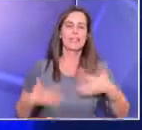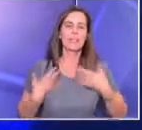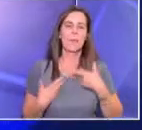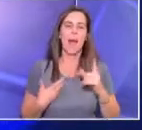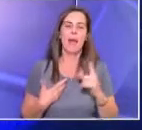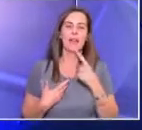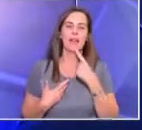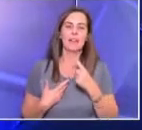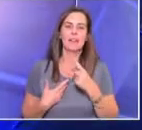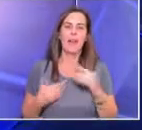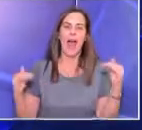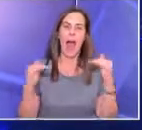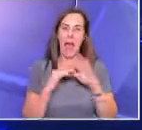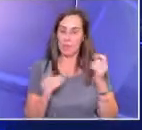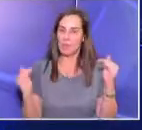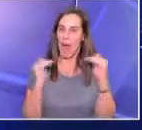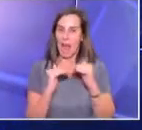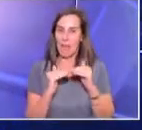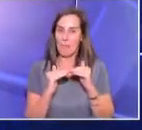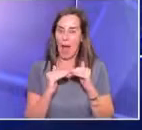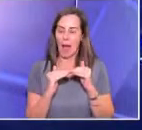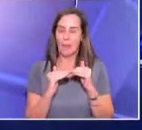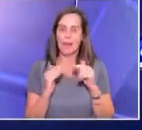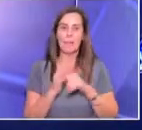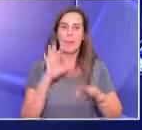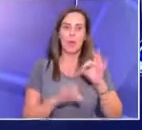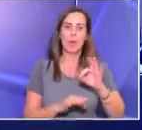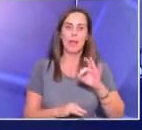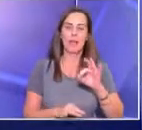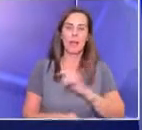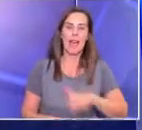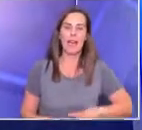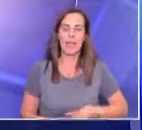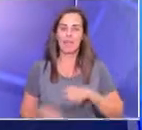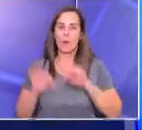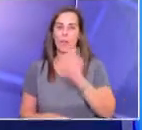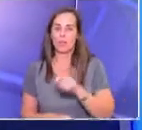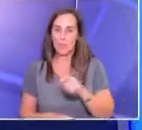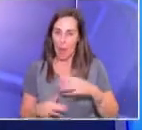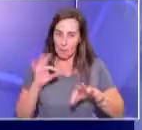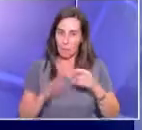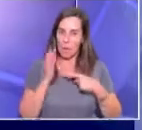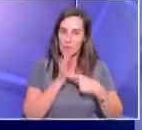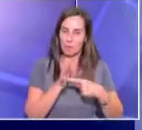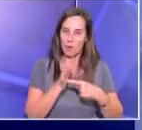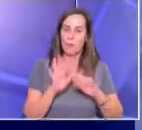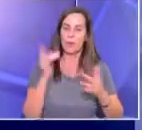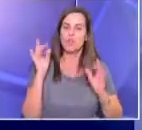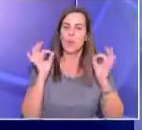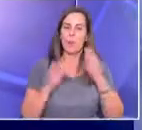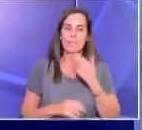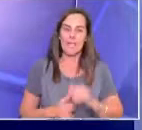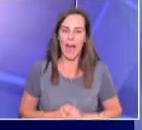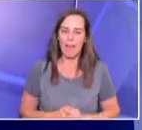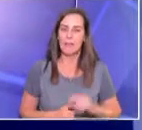לדיון בנושא ההלימה, אם יש בכלל, משהו שאתה מזכיר, בין הבחירות המקומיות לארציות, והאם הבחירות משקפות את הלך הרוח המיוחד